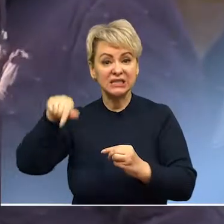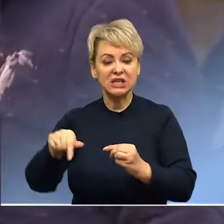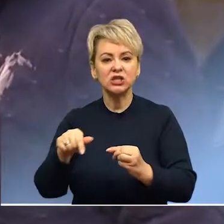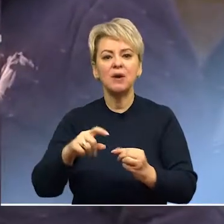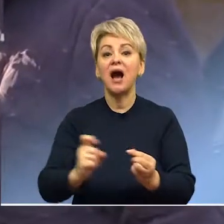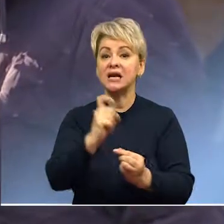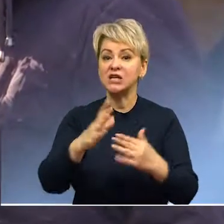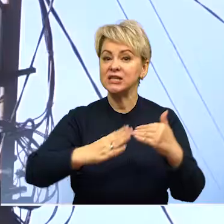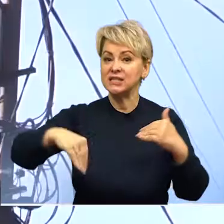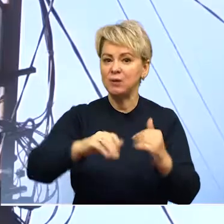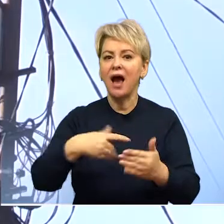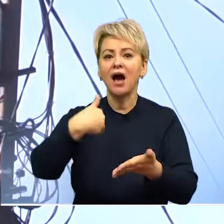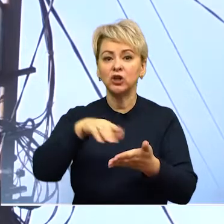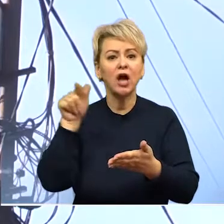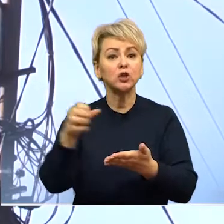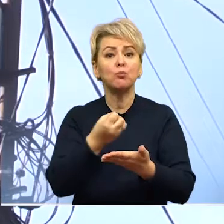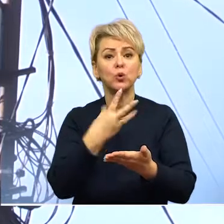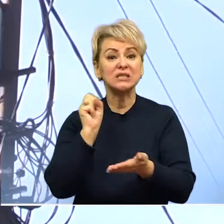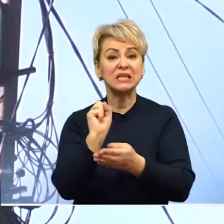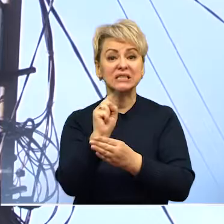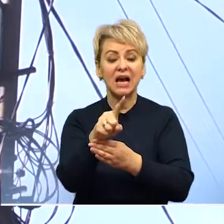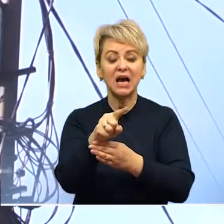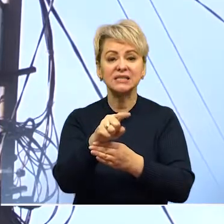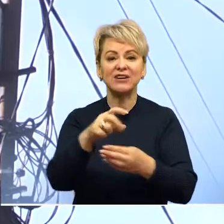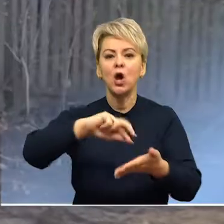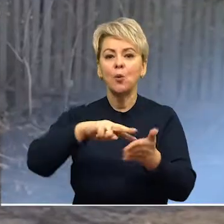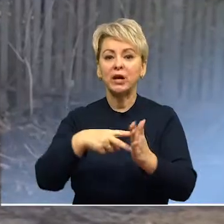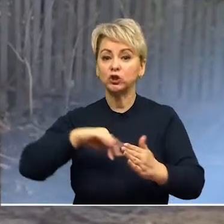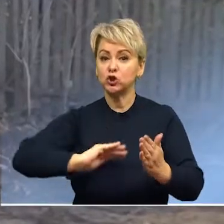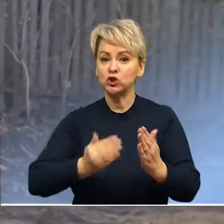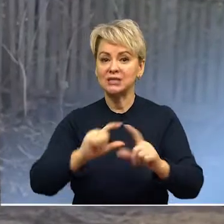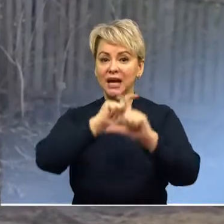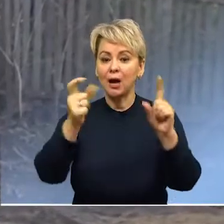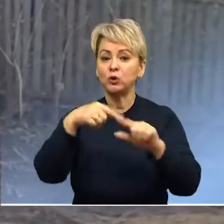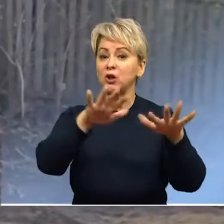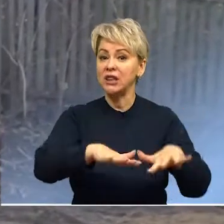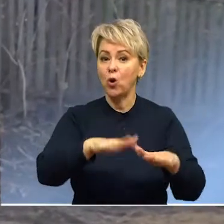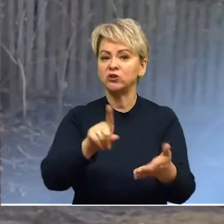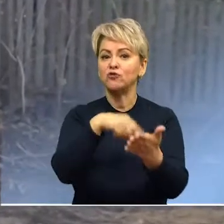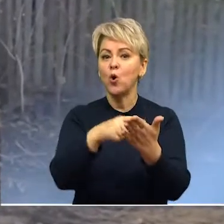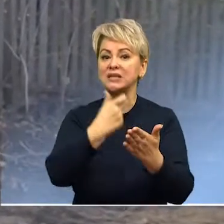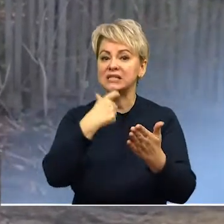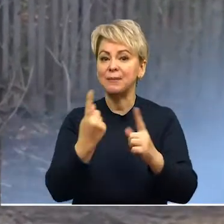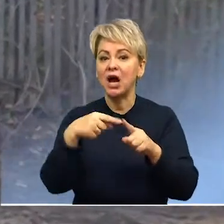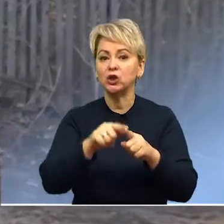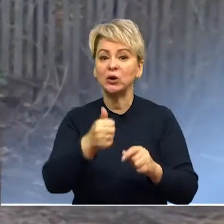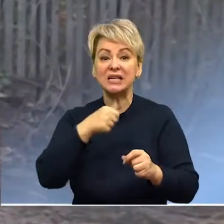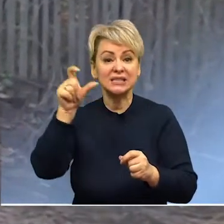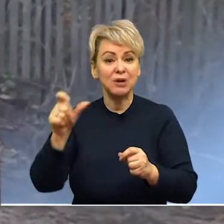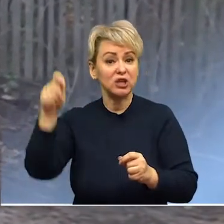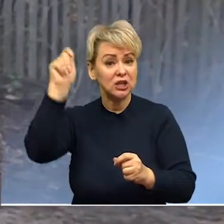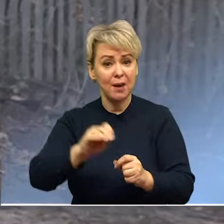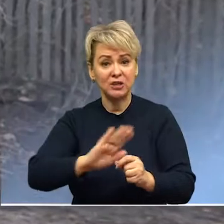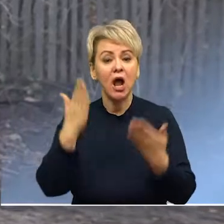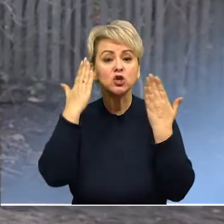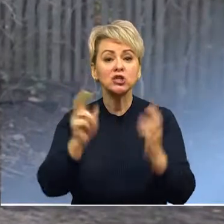участка тоже отказывается. Они просто заказывали проект в частной компании, которая находится в городе Ставрополь, которые эксперты сюда не выезжали, они